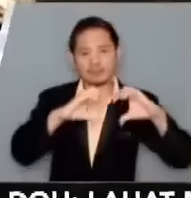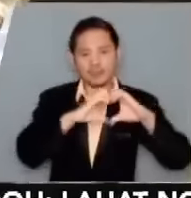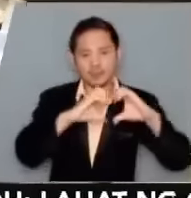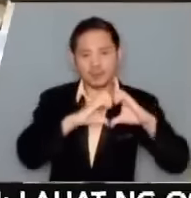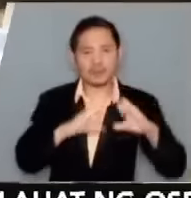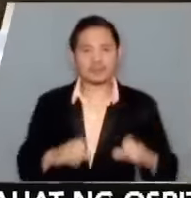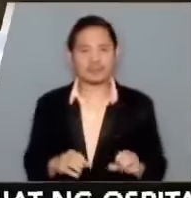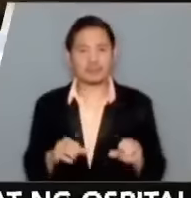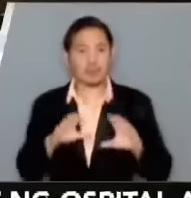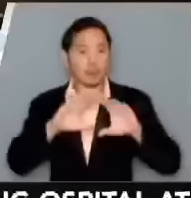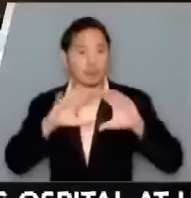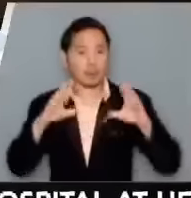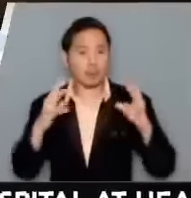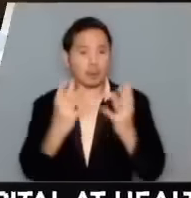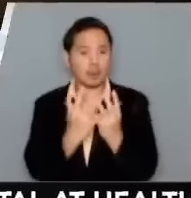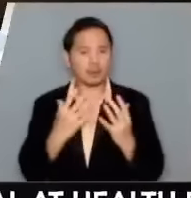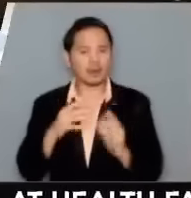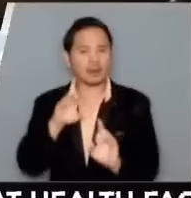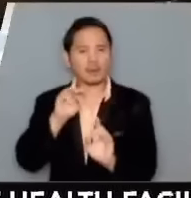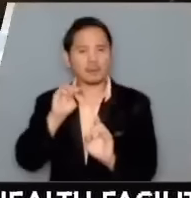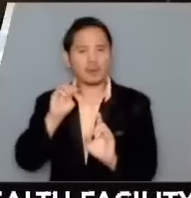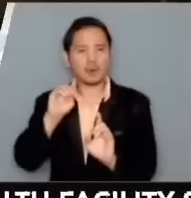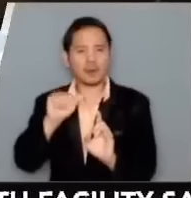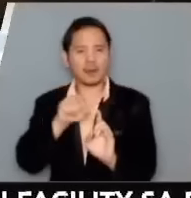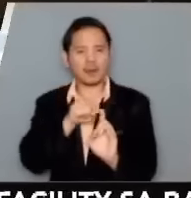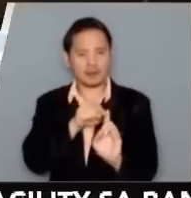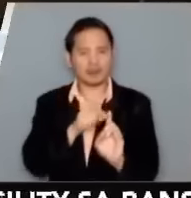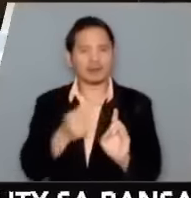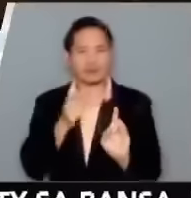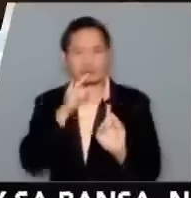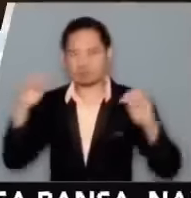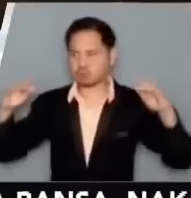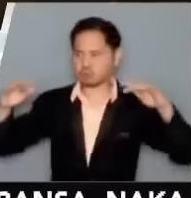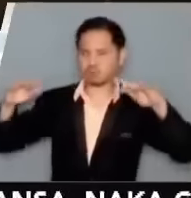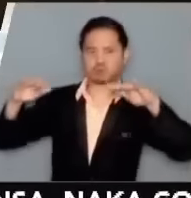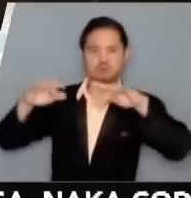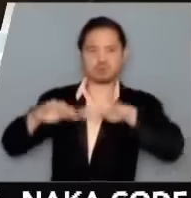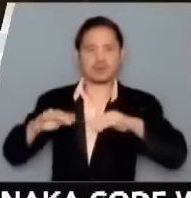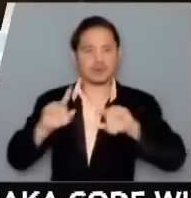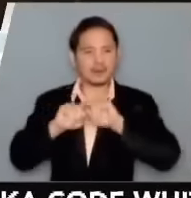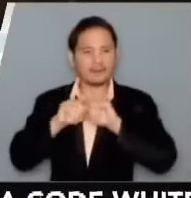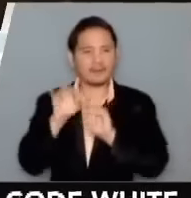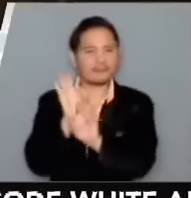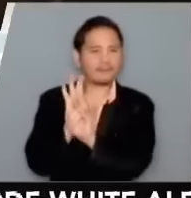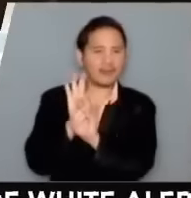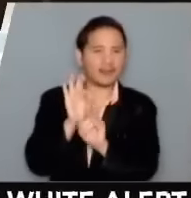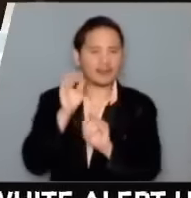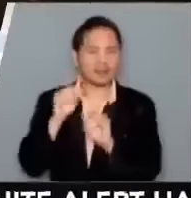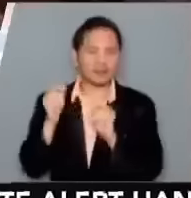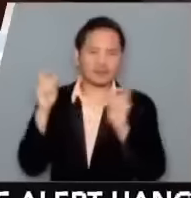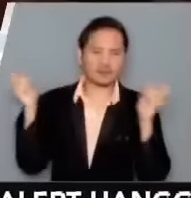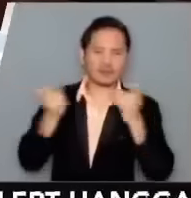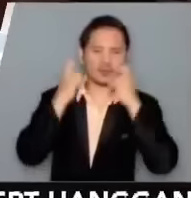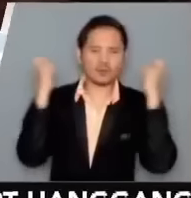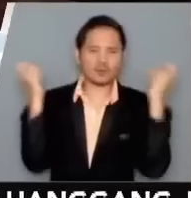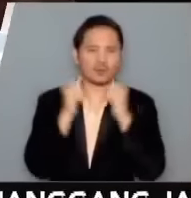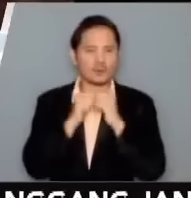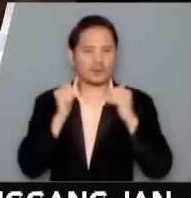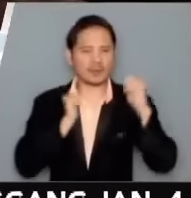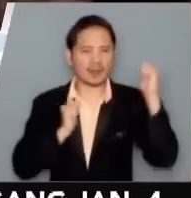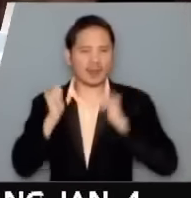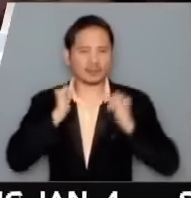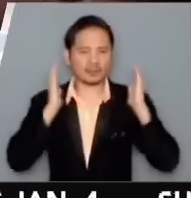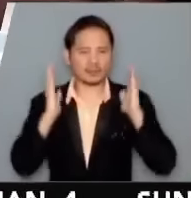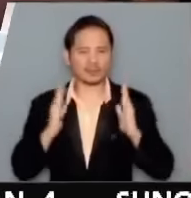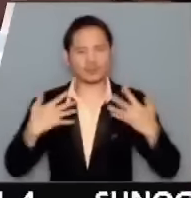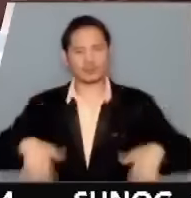ginanap. At mukhang maraming Kapuso fans ang nakamiss niyan sa dami ng naki-New Year sa mga Kapuso stars. Maraming fans ang